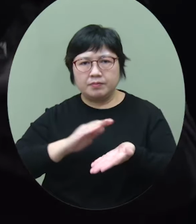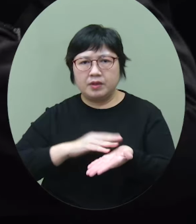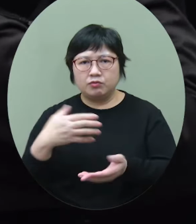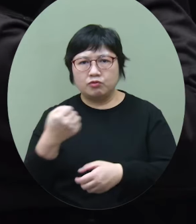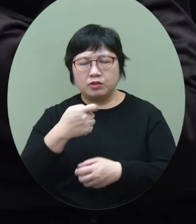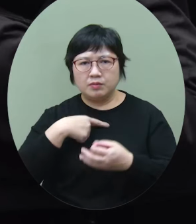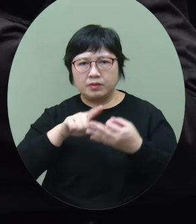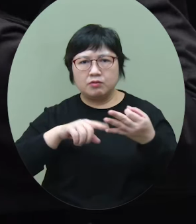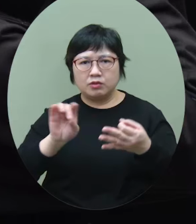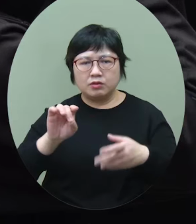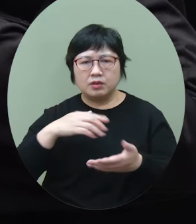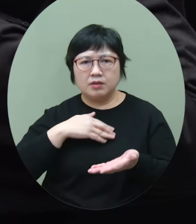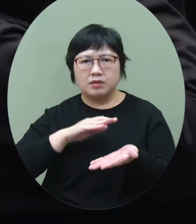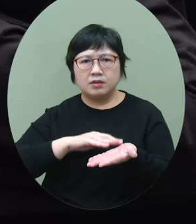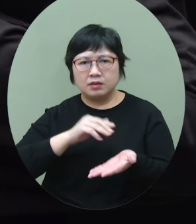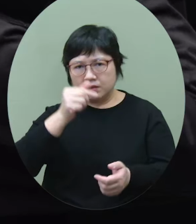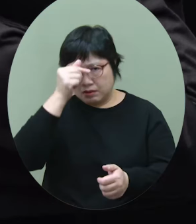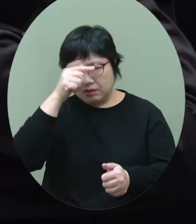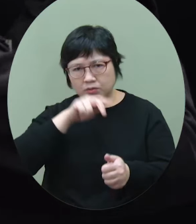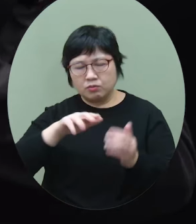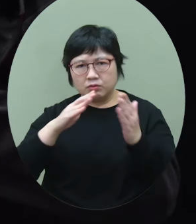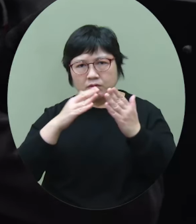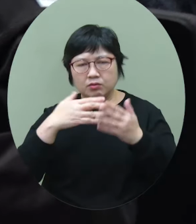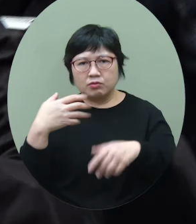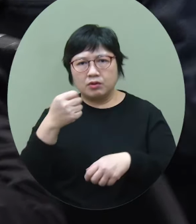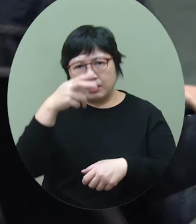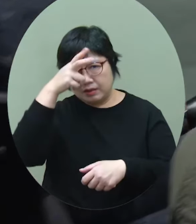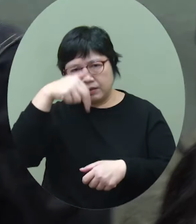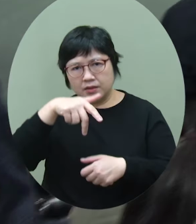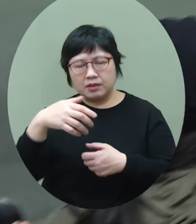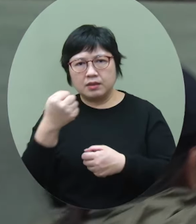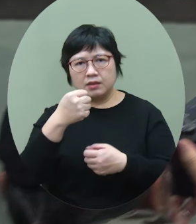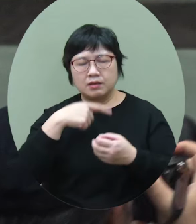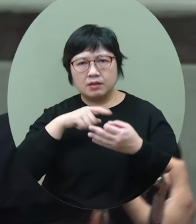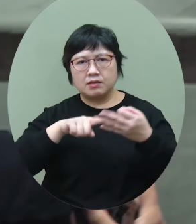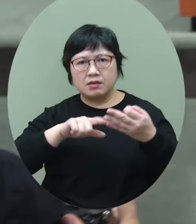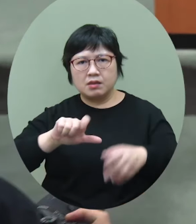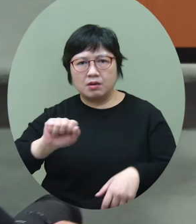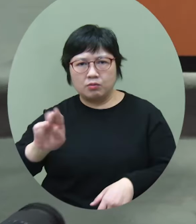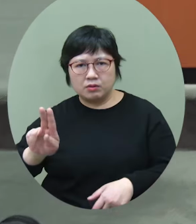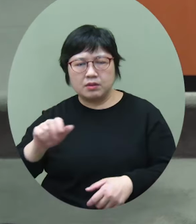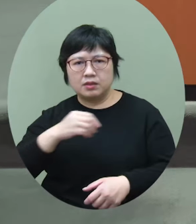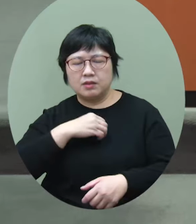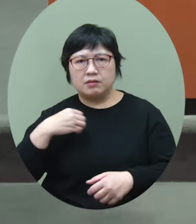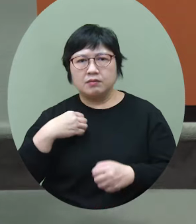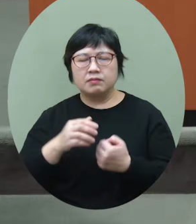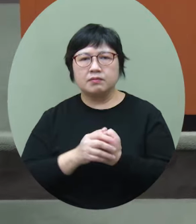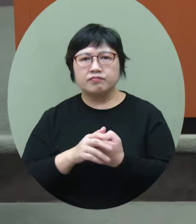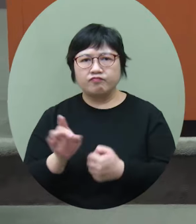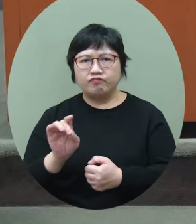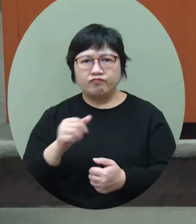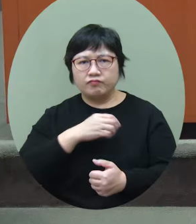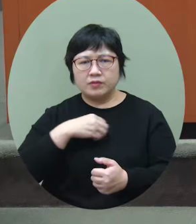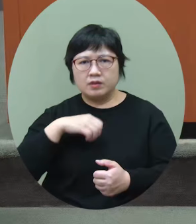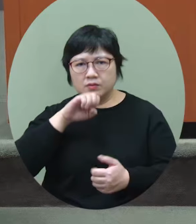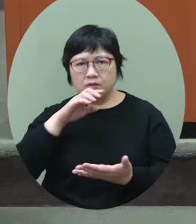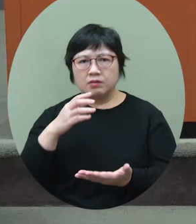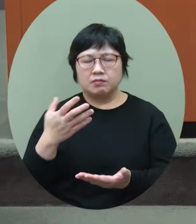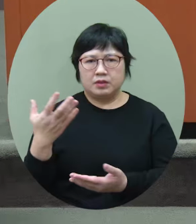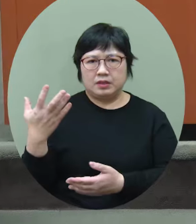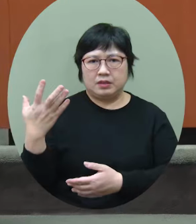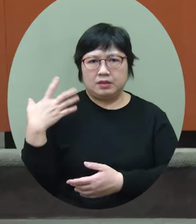管理局總行政經理劉家燕醫生的，那先請張醫生講講今天最新個案的情況。 我們昨晚就確